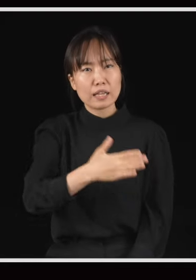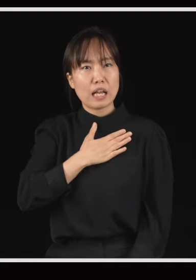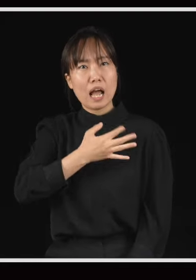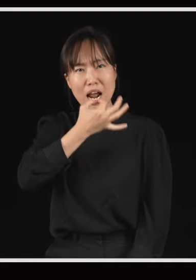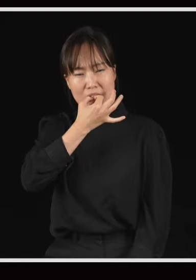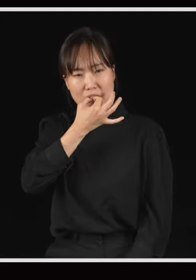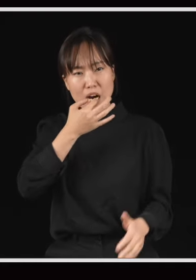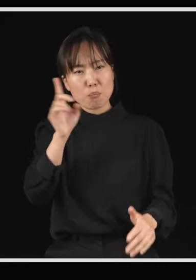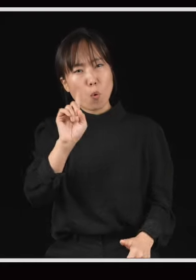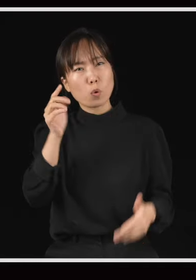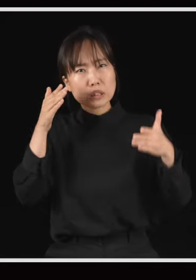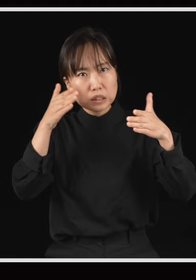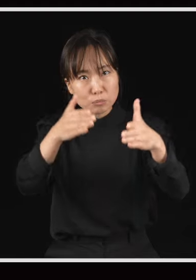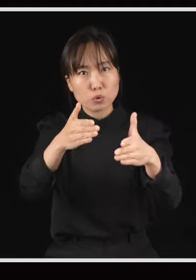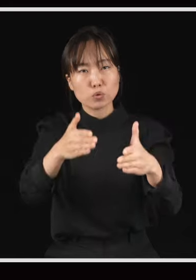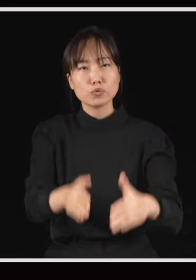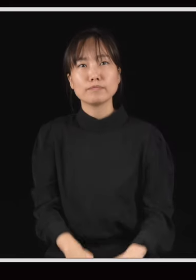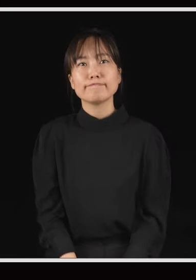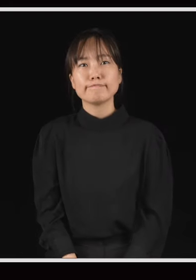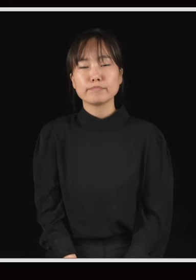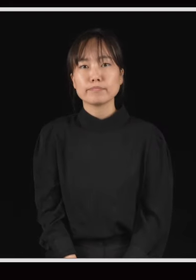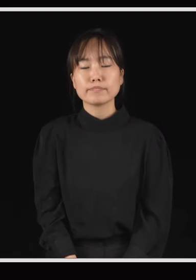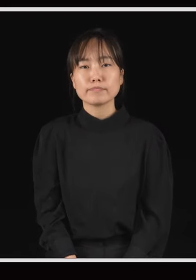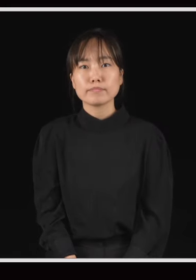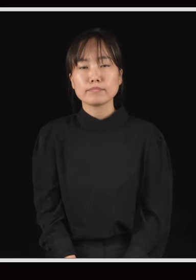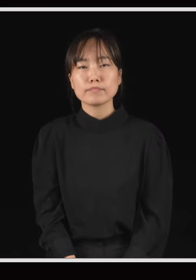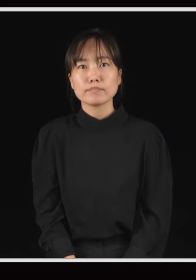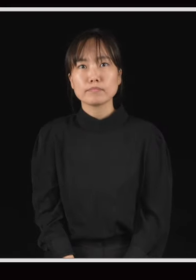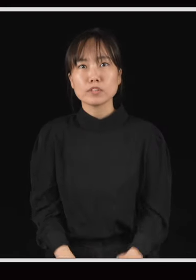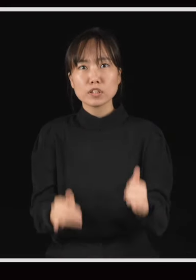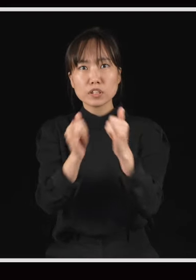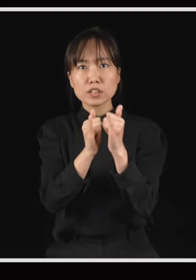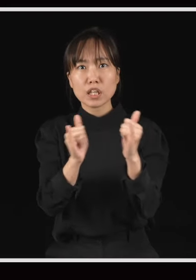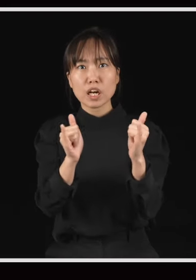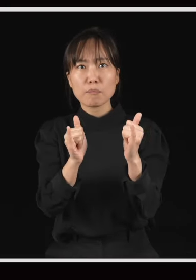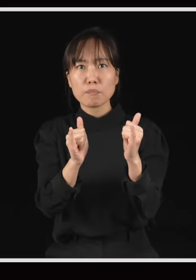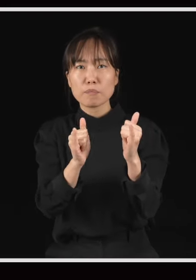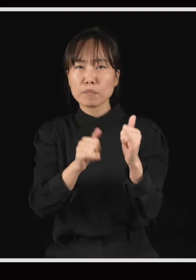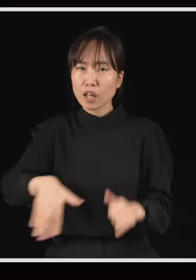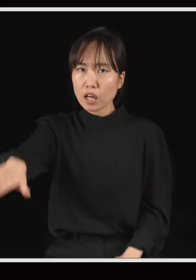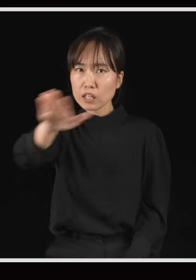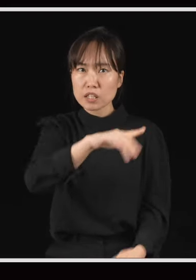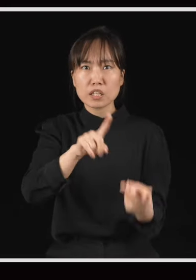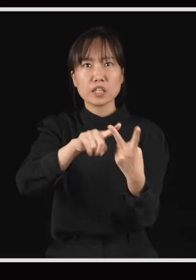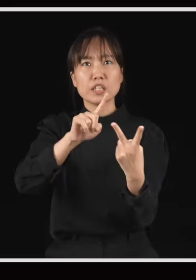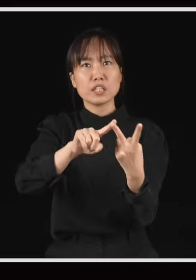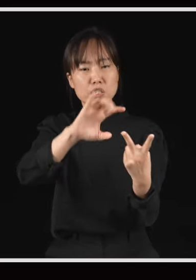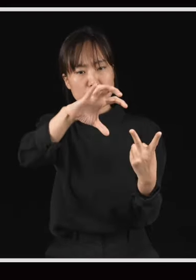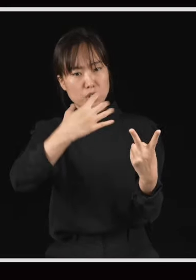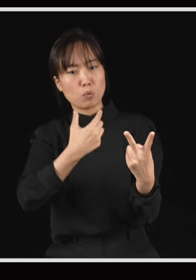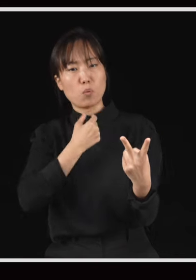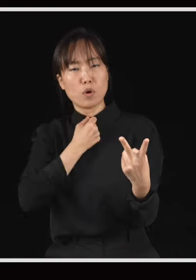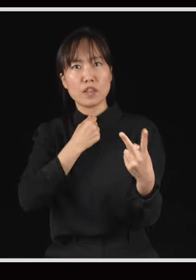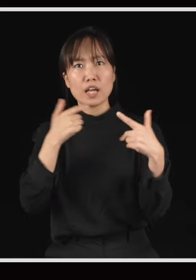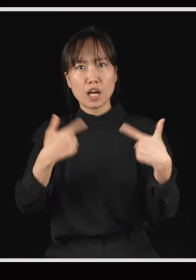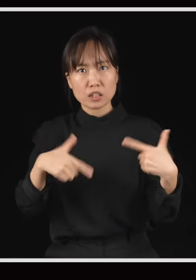보상 체계를 완전히 장악하고 디자인되고 있기 때문이죠. 그래서 많은 분들이 이렇게 되시기를 원하세요.